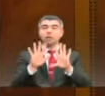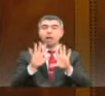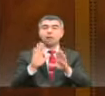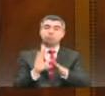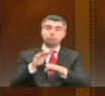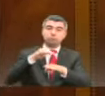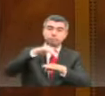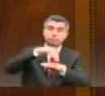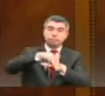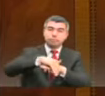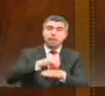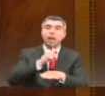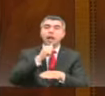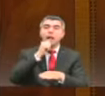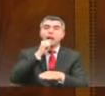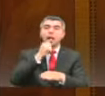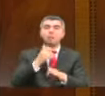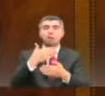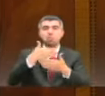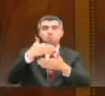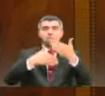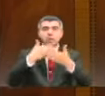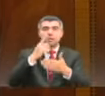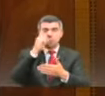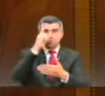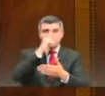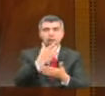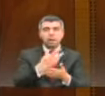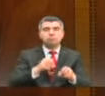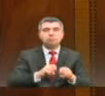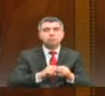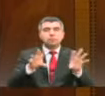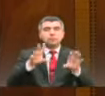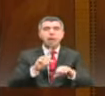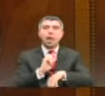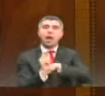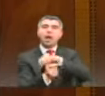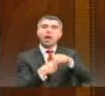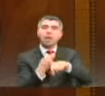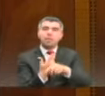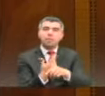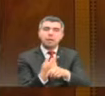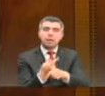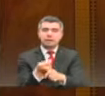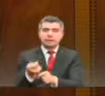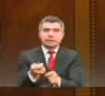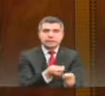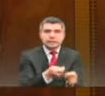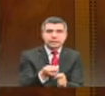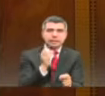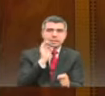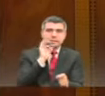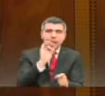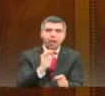سنويا للمساهمة في تلبية الحاجيات إلى الماء الشرب بالعالم القروي والري وتغذية